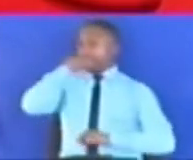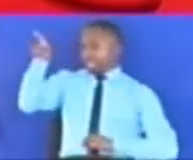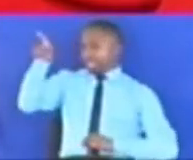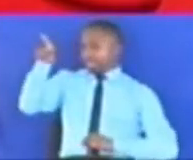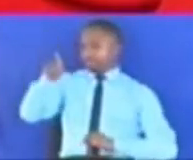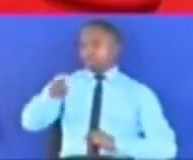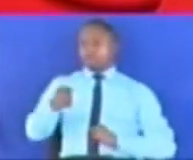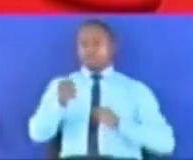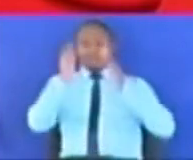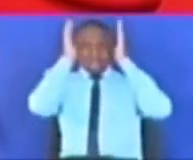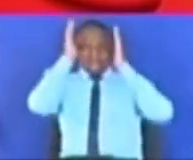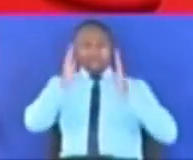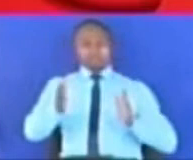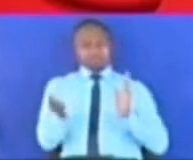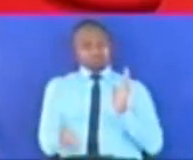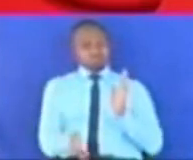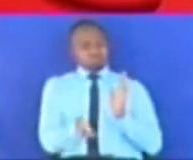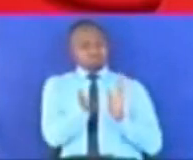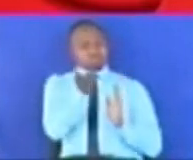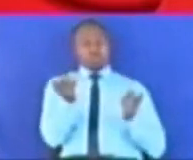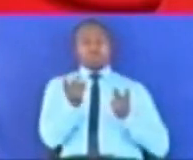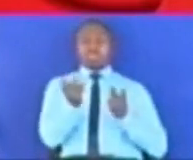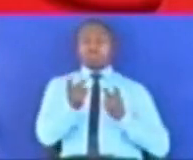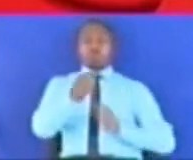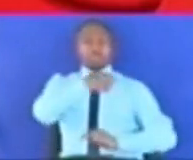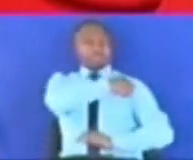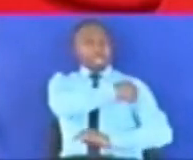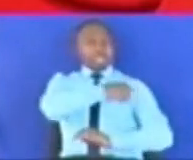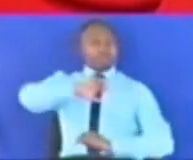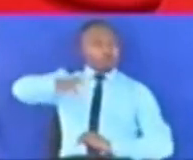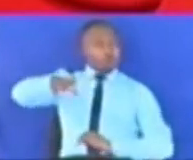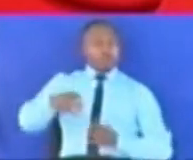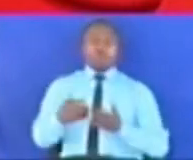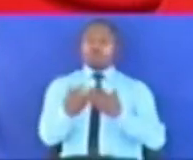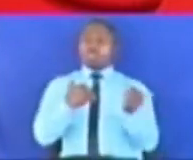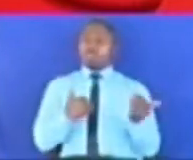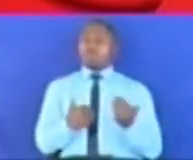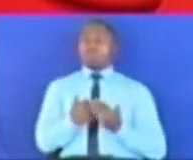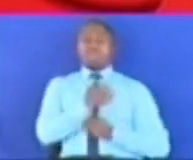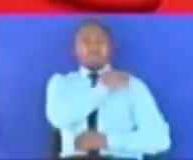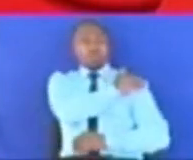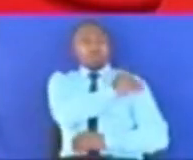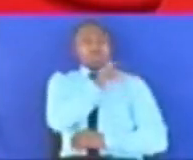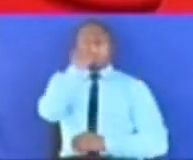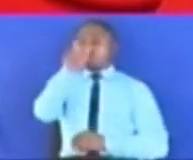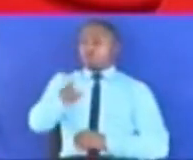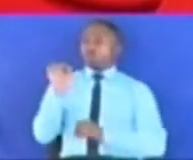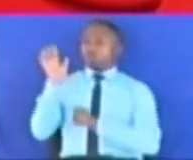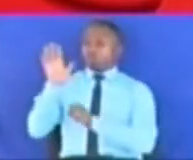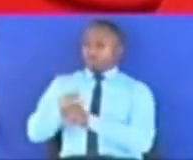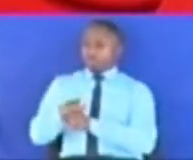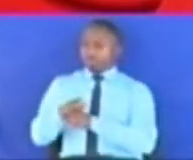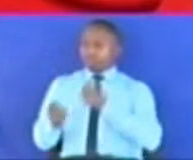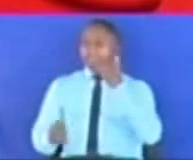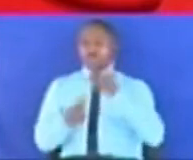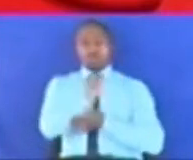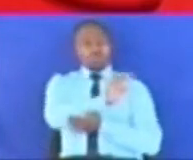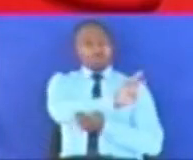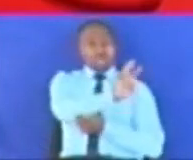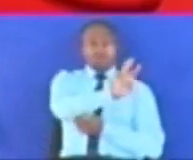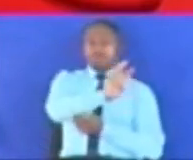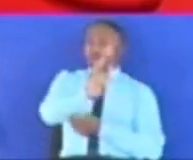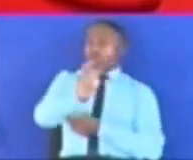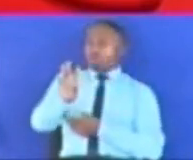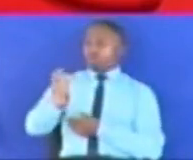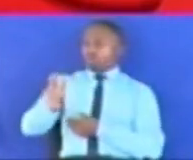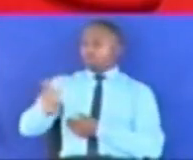itapandishwa hadhi, iwe na hadhi ya hospitali ya mkoa, kwa kutokana na kwamba inatibu watu wengi sana kutoka kwenye wilaya mbalimbali